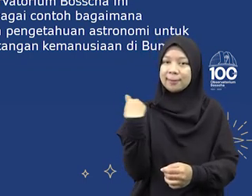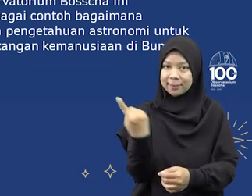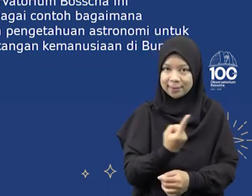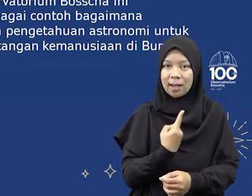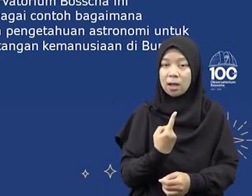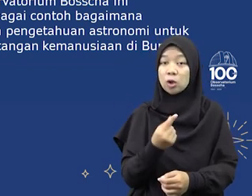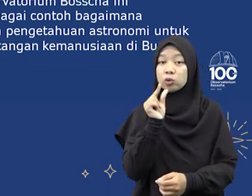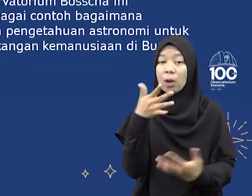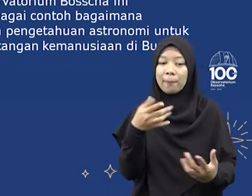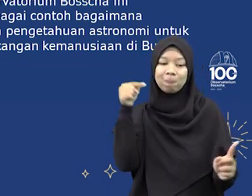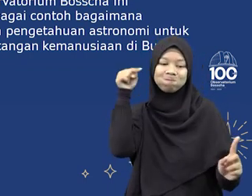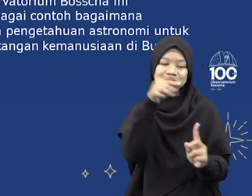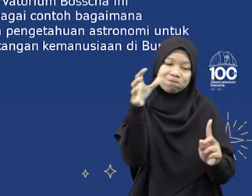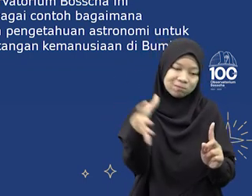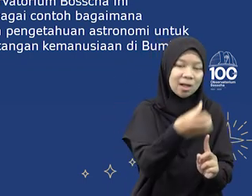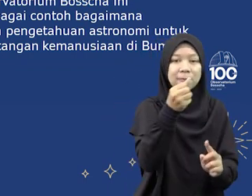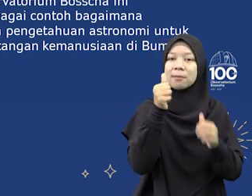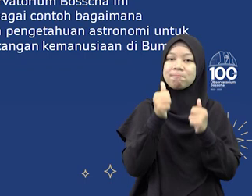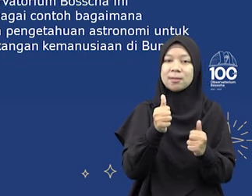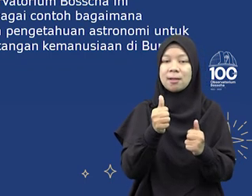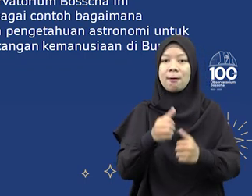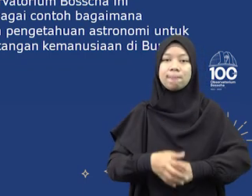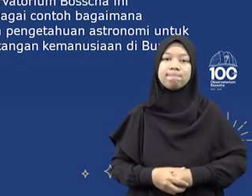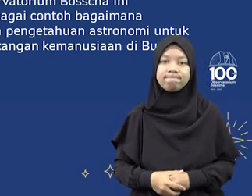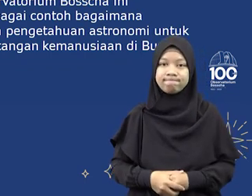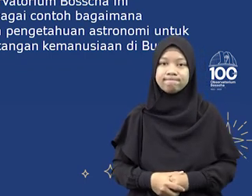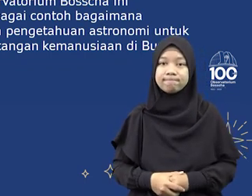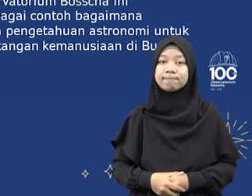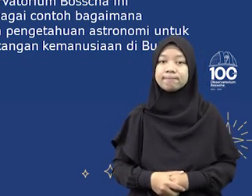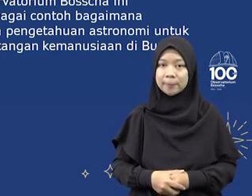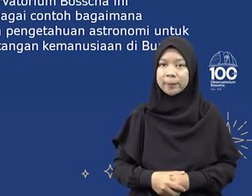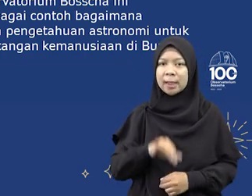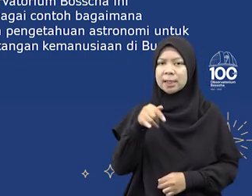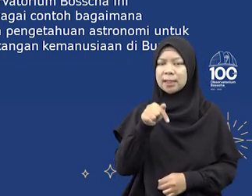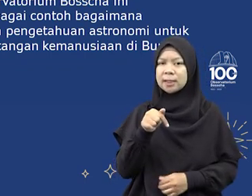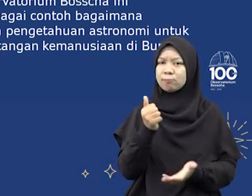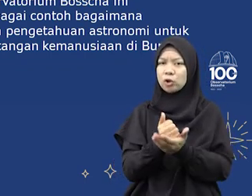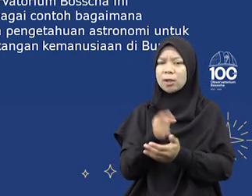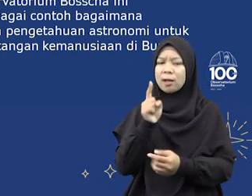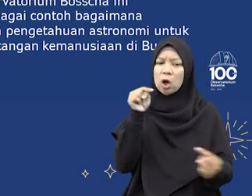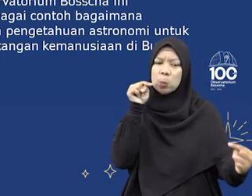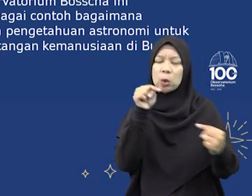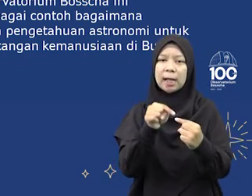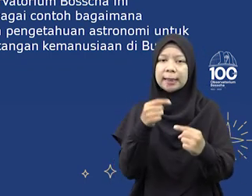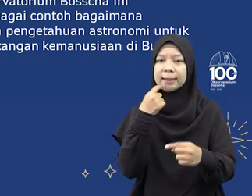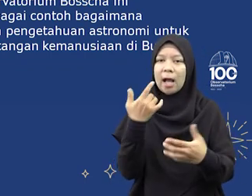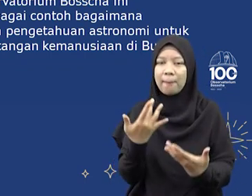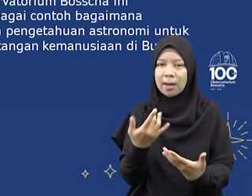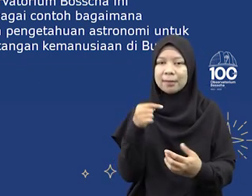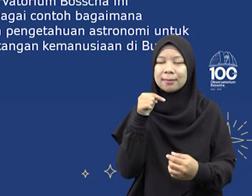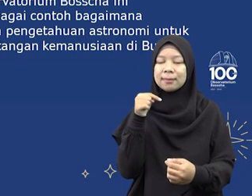mencapai berbagai tujuan sustainable development go jadi ini sangat relevan terhadap sdgs yang